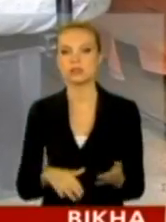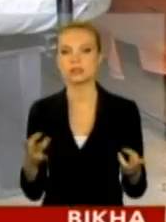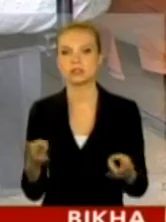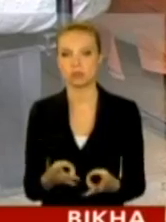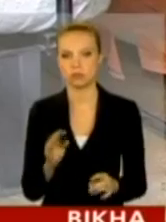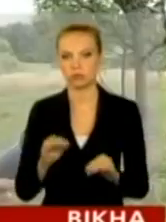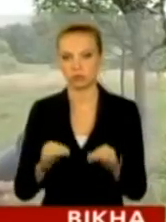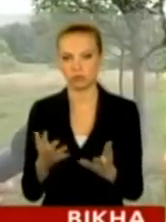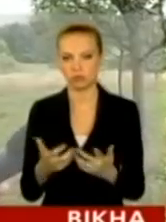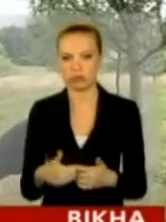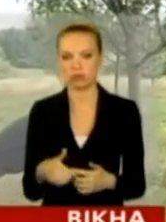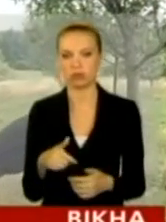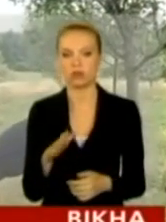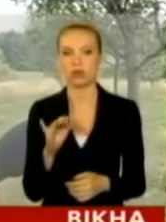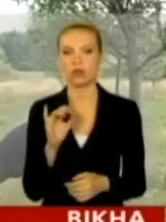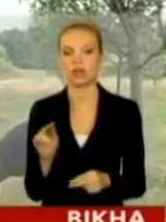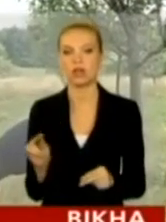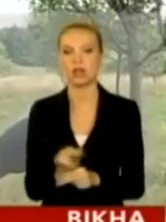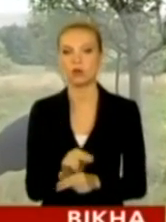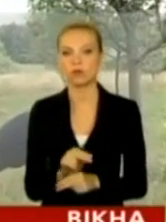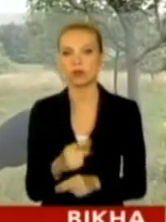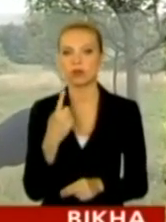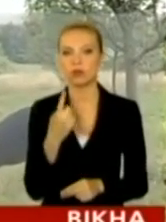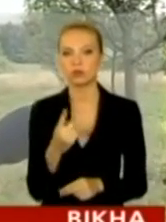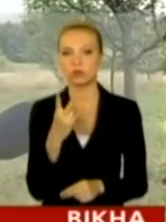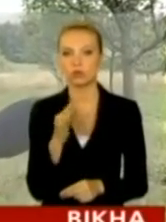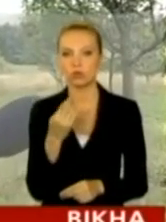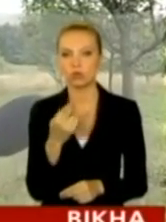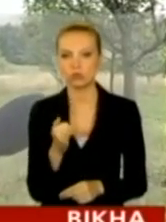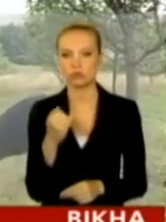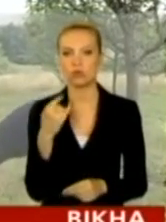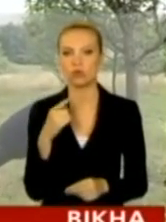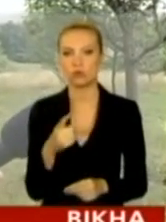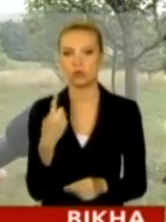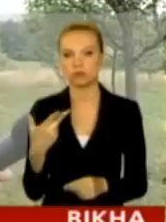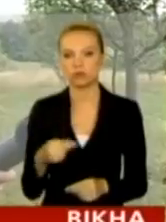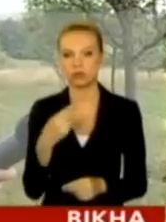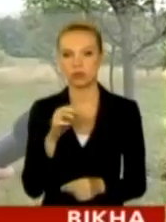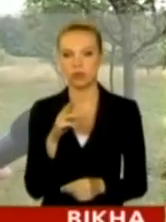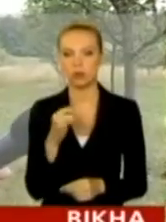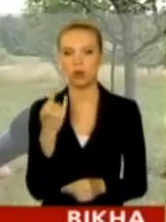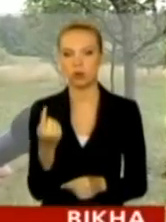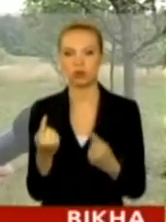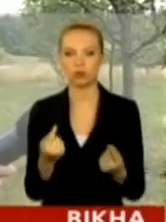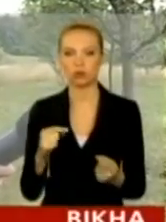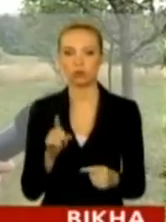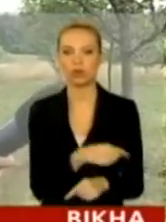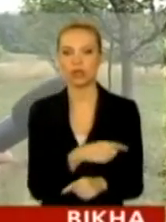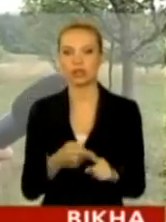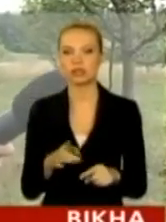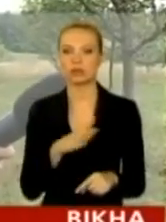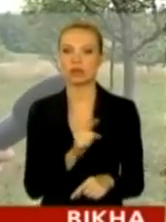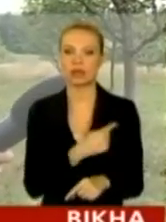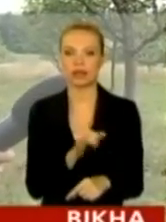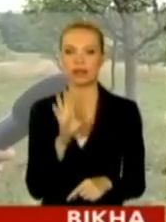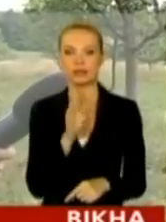необхідного оснащення. Вони вкололи один нож по одному, один дексаметазон. І один на одному лікар, то були лікар і